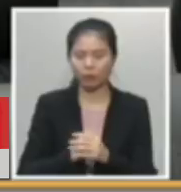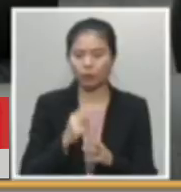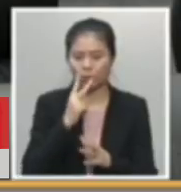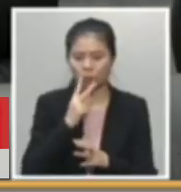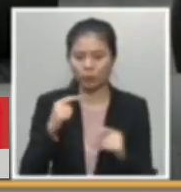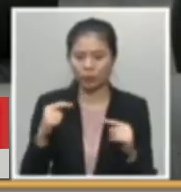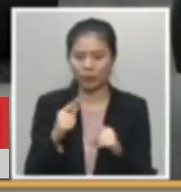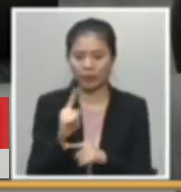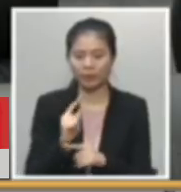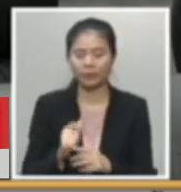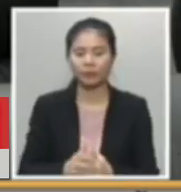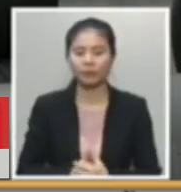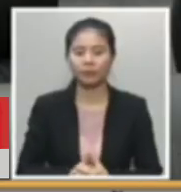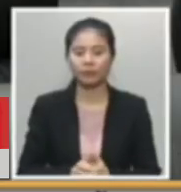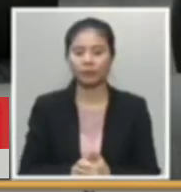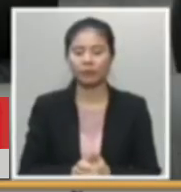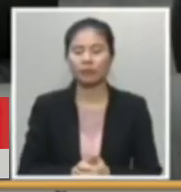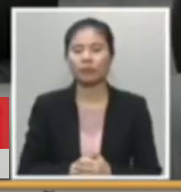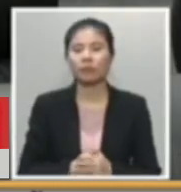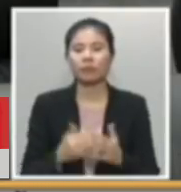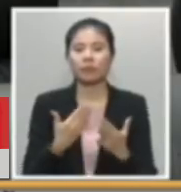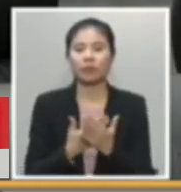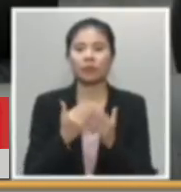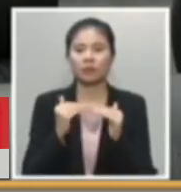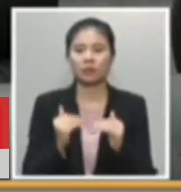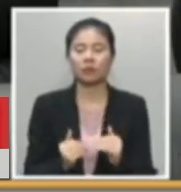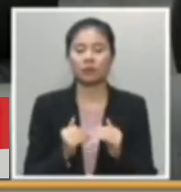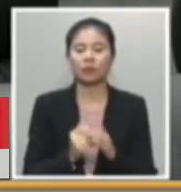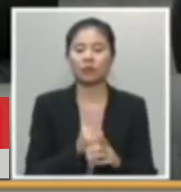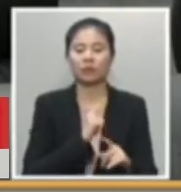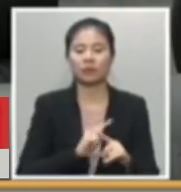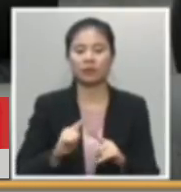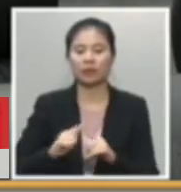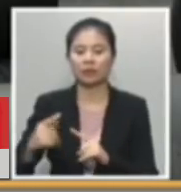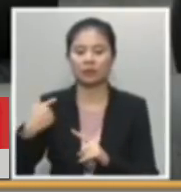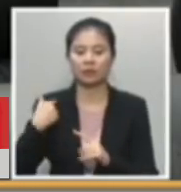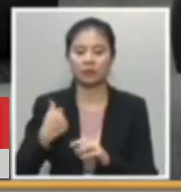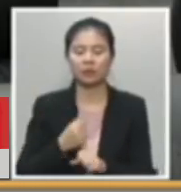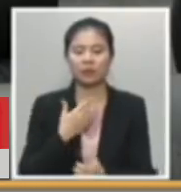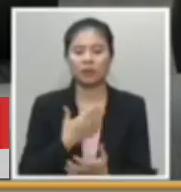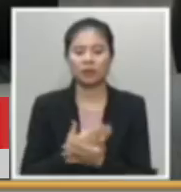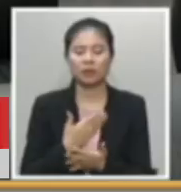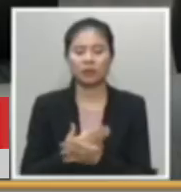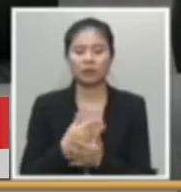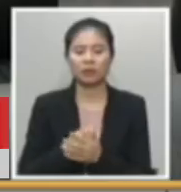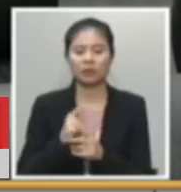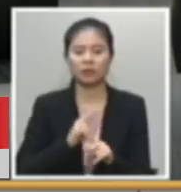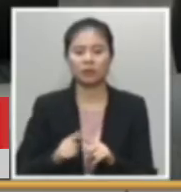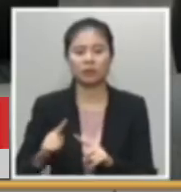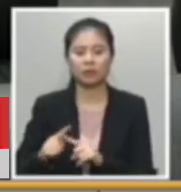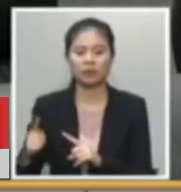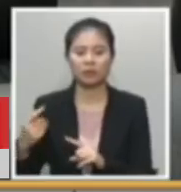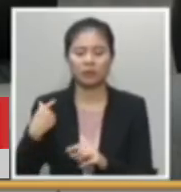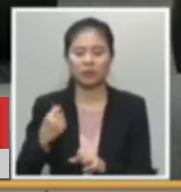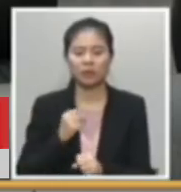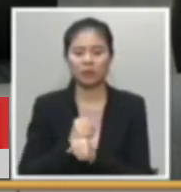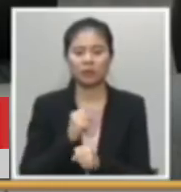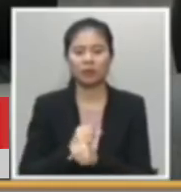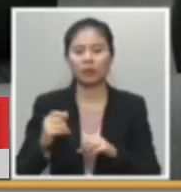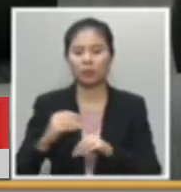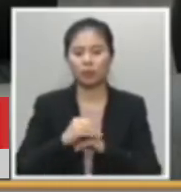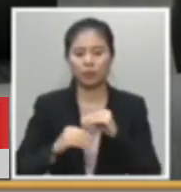ติครับปรับลดทุกรายการแล้วนำเม็ดเงินเหล่านั้นเนี่ยไปเป็นโครงการที่เป็นประโย